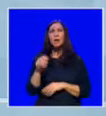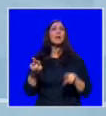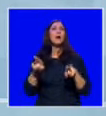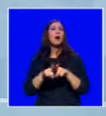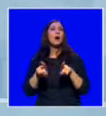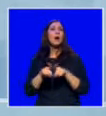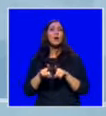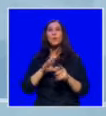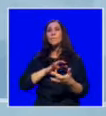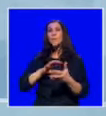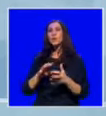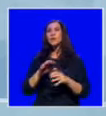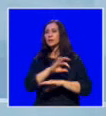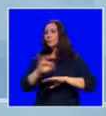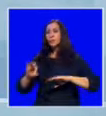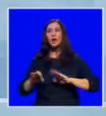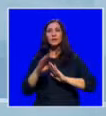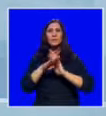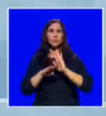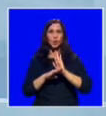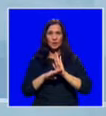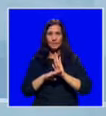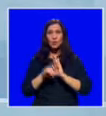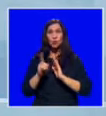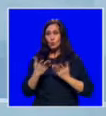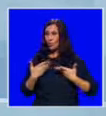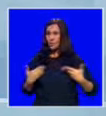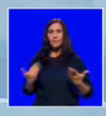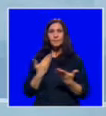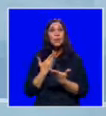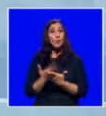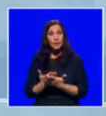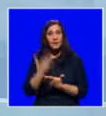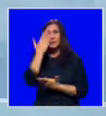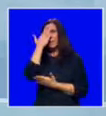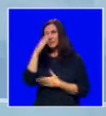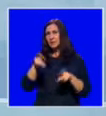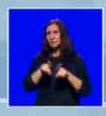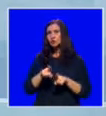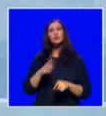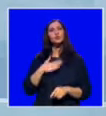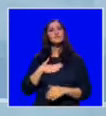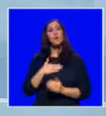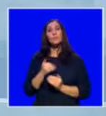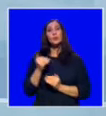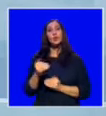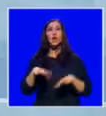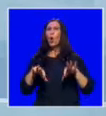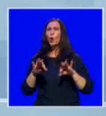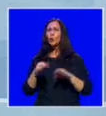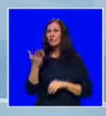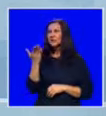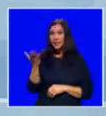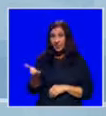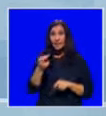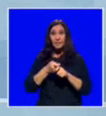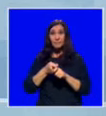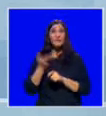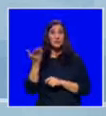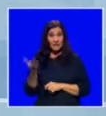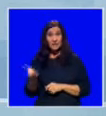както политиките, проектите и програмите, които ние предлагаме, да ги признаят също като свои приоритети. Готови ли са те да направят